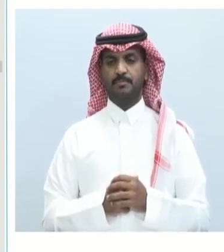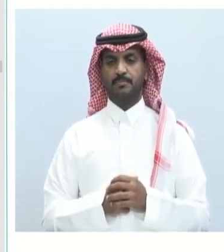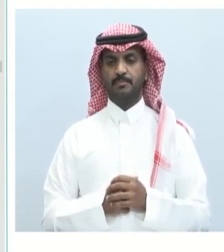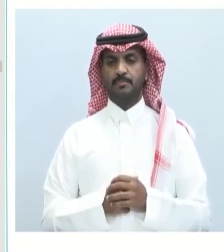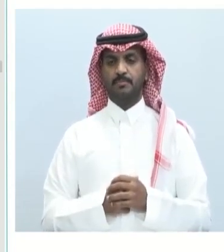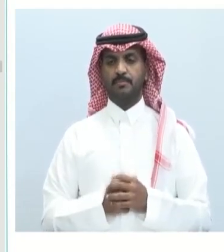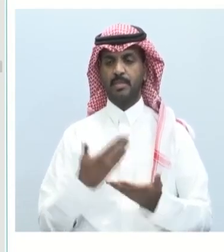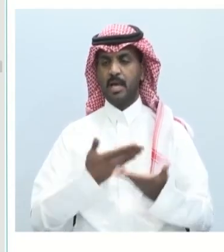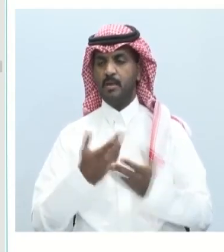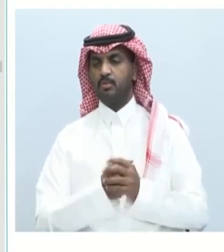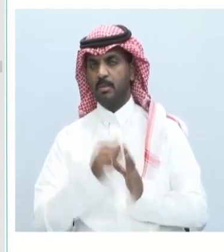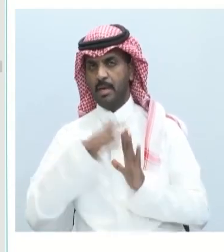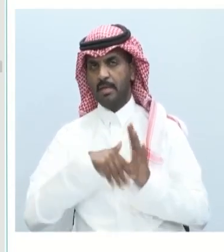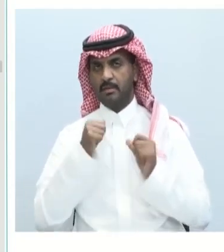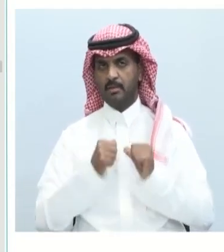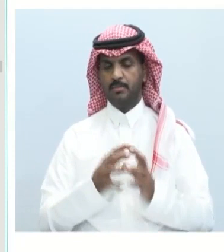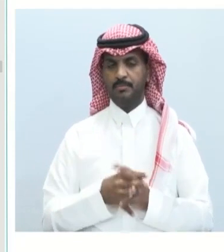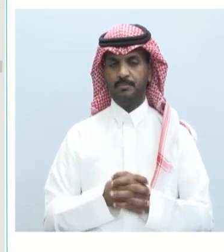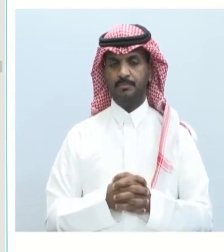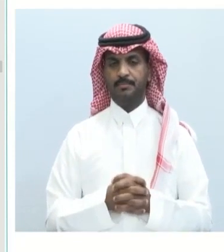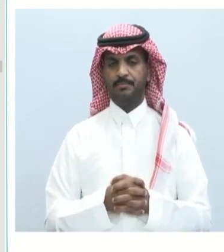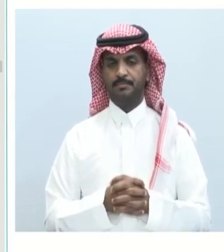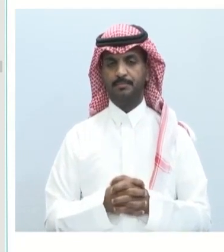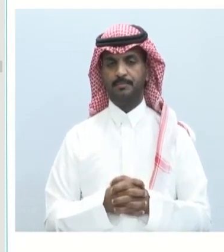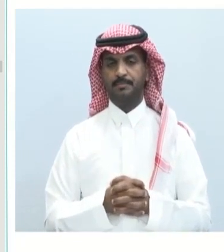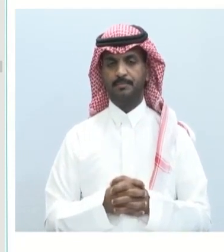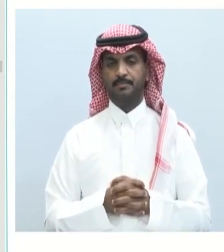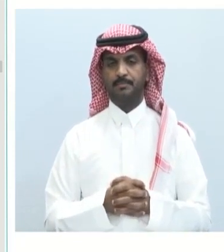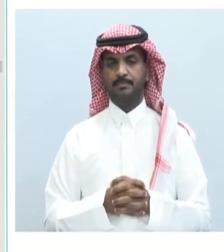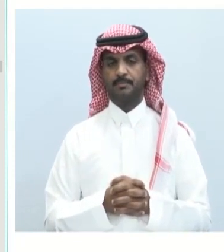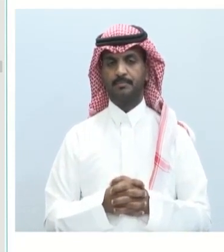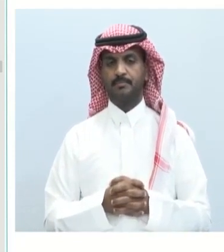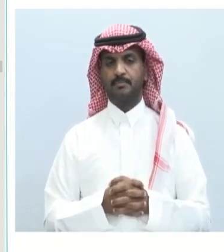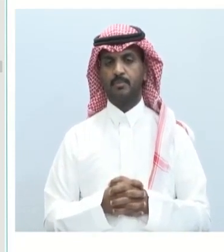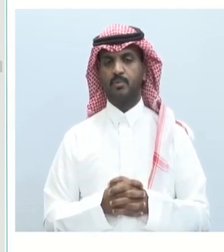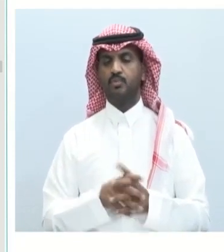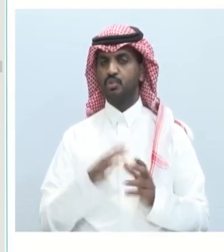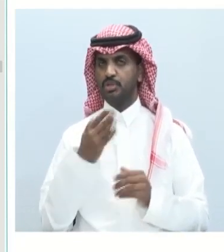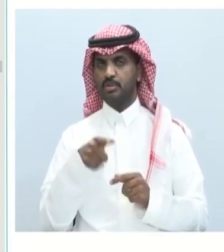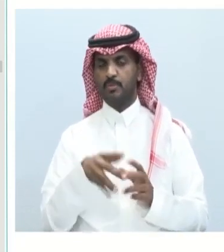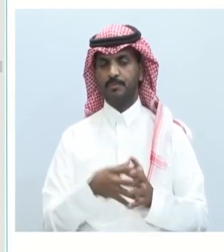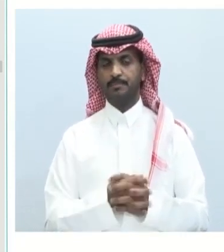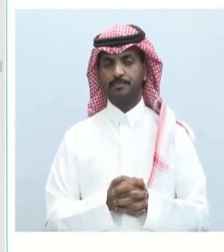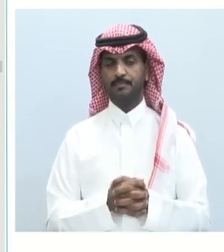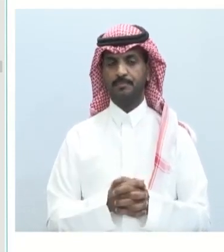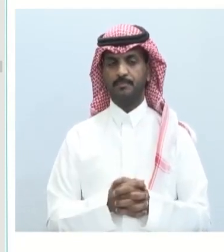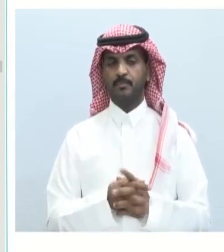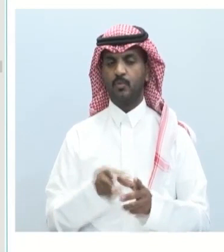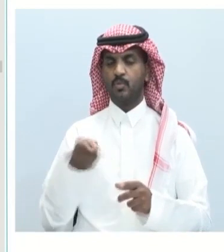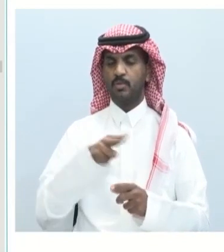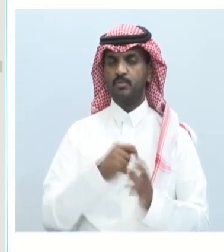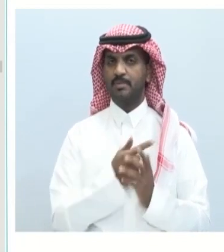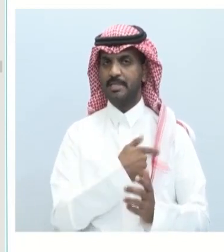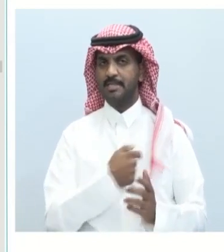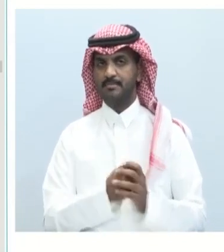نموذج التعامل مع بيانات الطالب في السجلات نضغط على جديد ومن ثم في